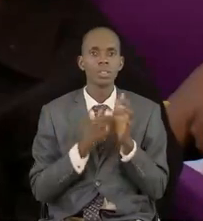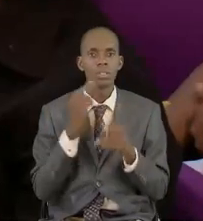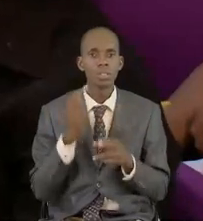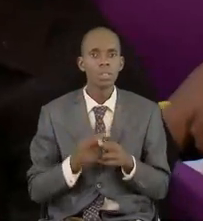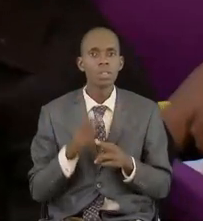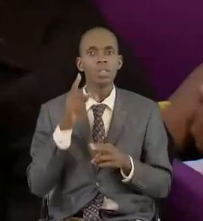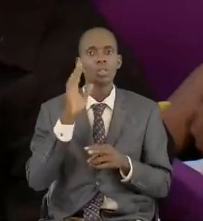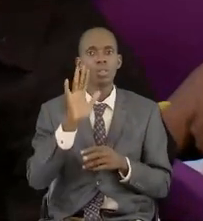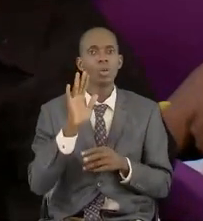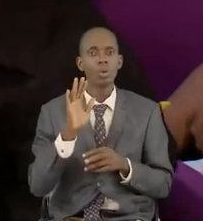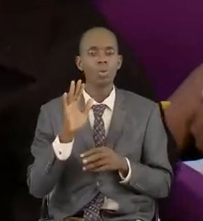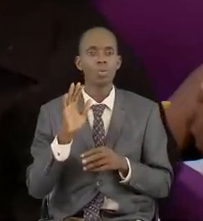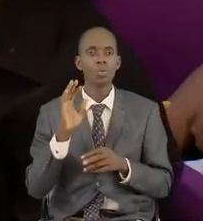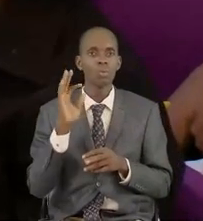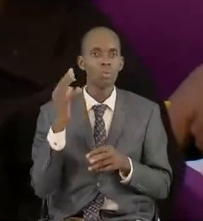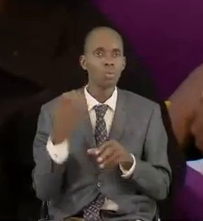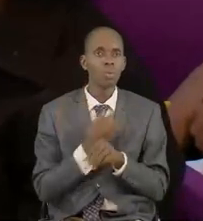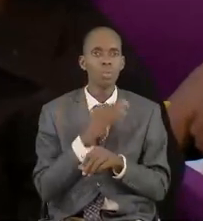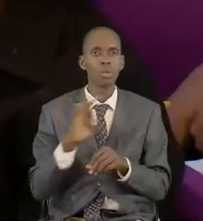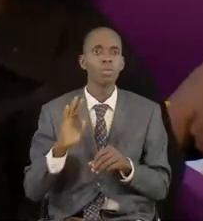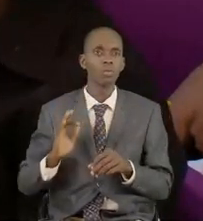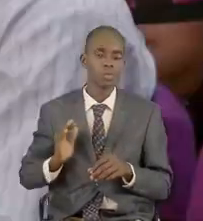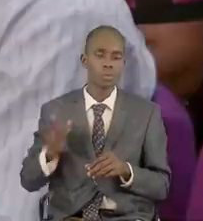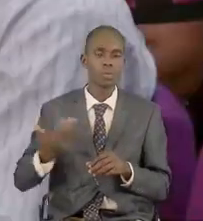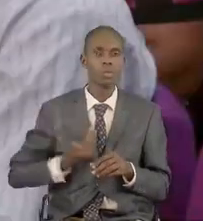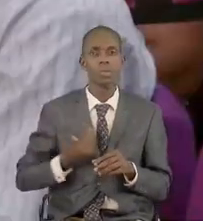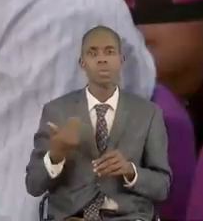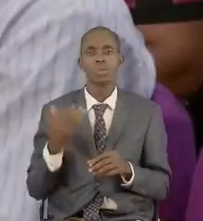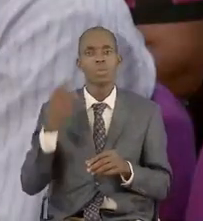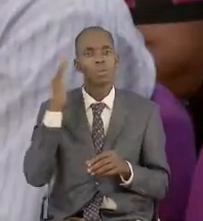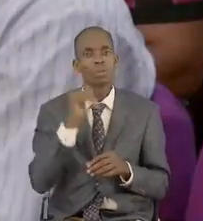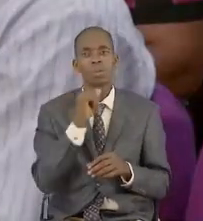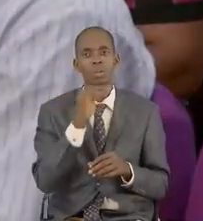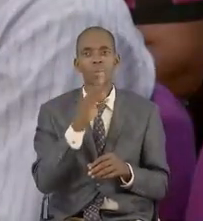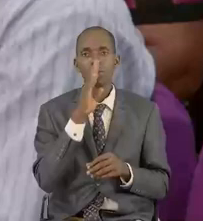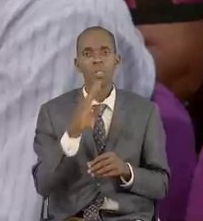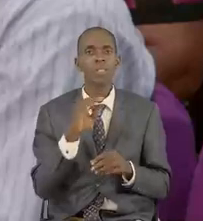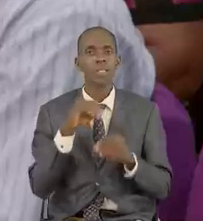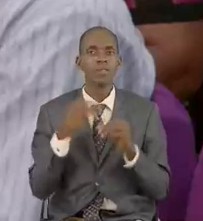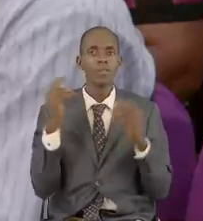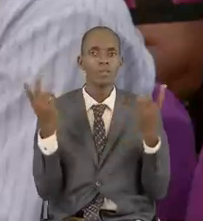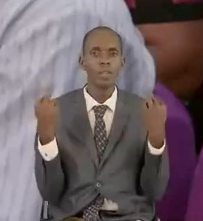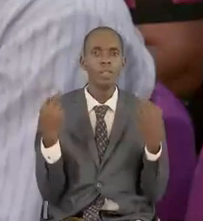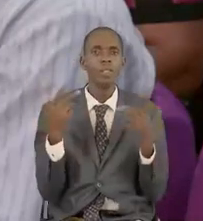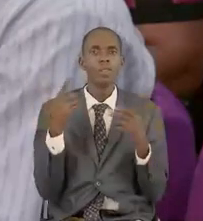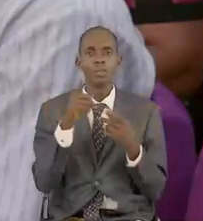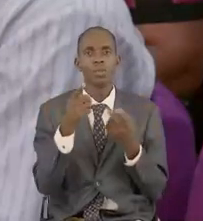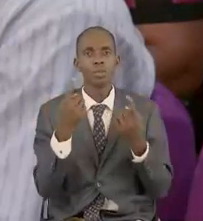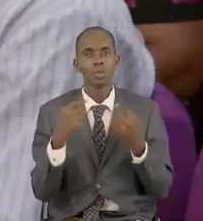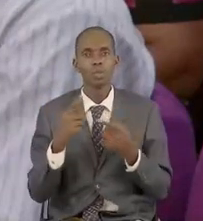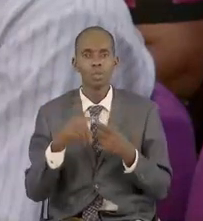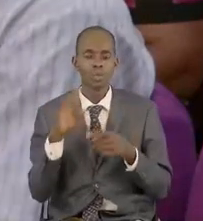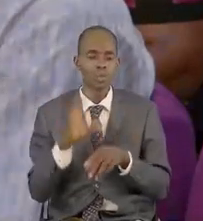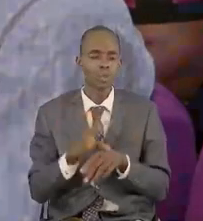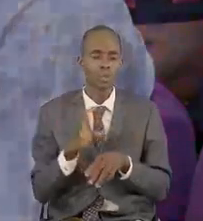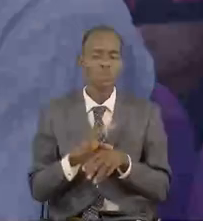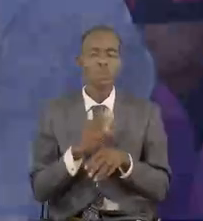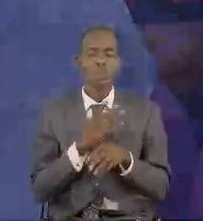votre pays cassion le fait de gagner des armes ne sera pas en 20 votre œuvre venir à l'église venir